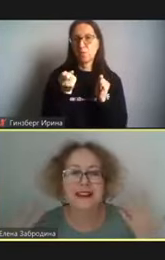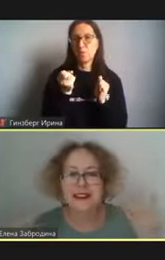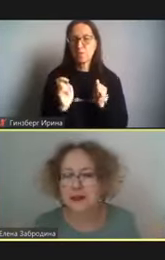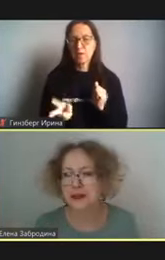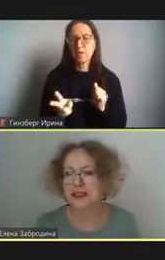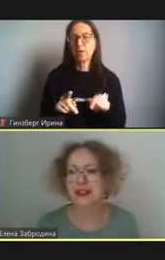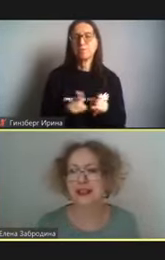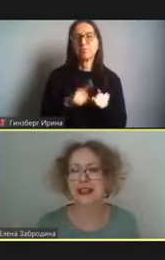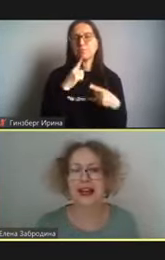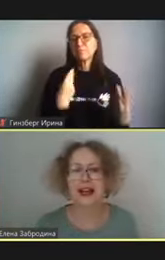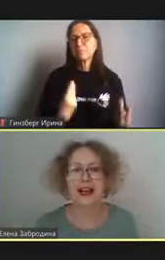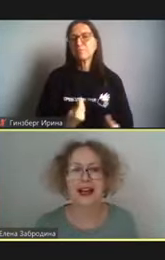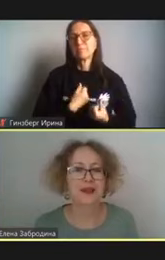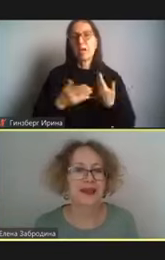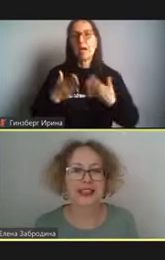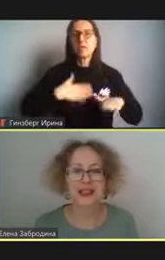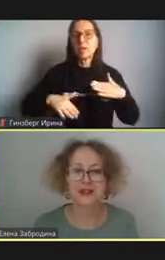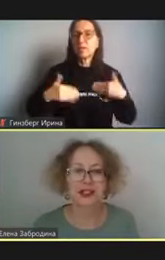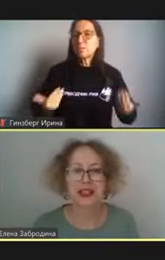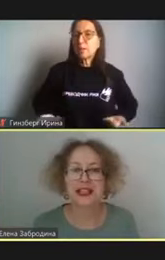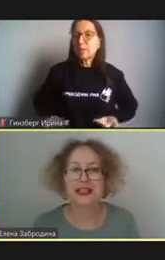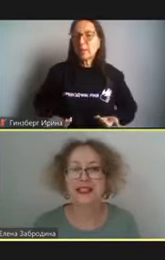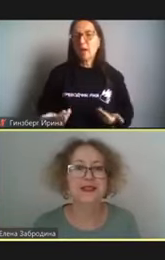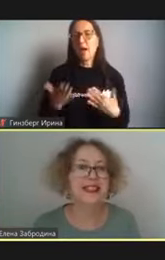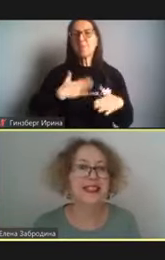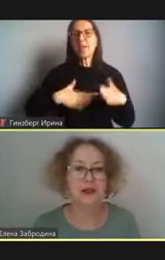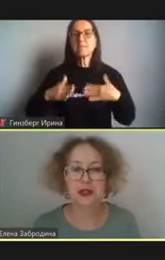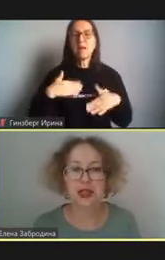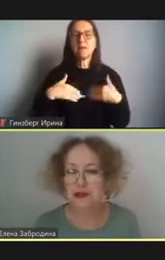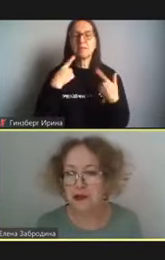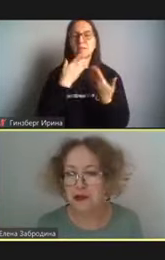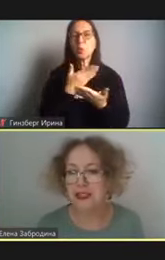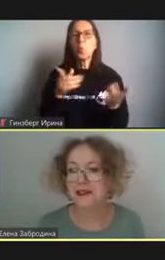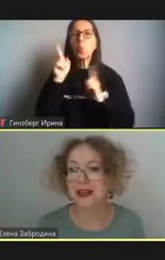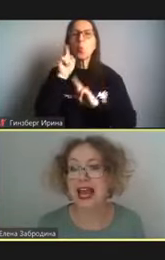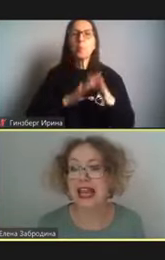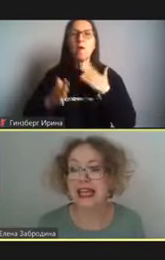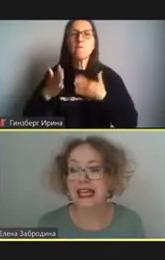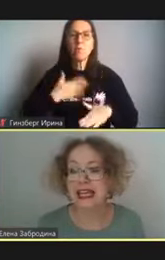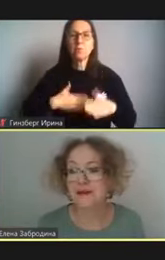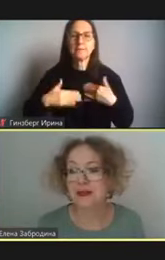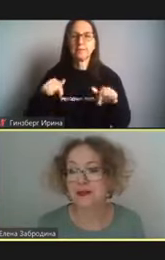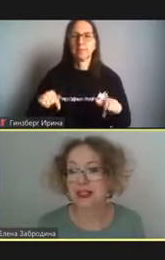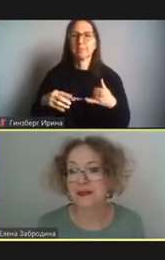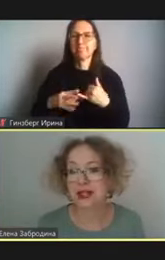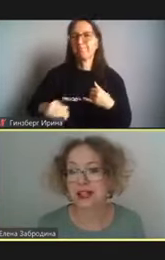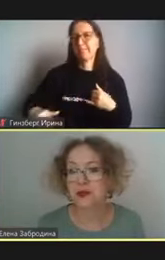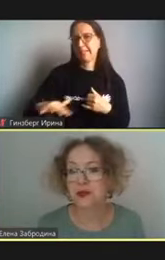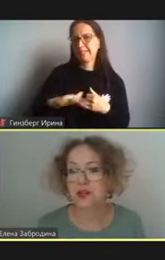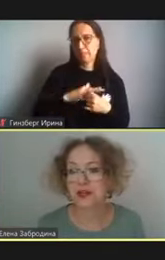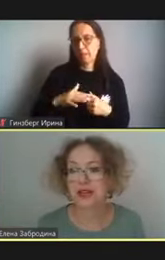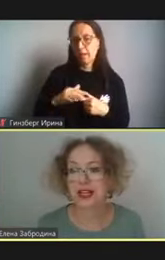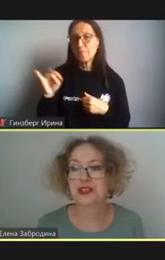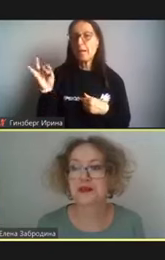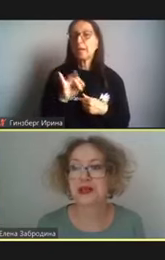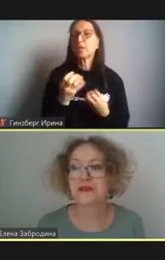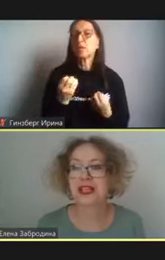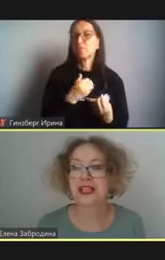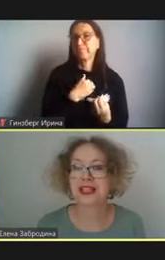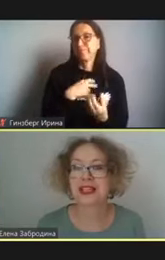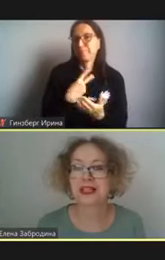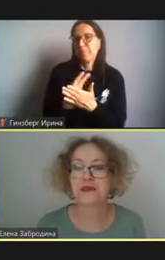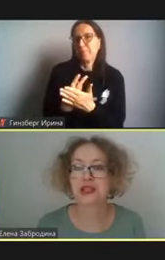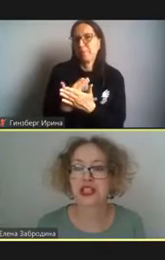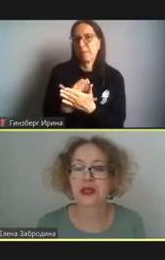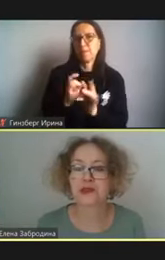какую-то радость бытия, радость вот этих земных удовольствий. И вот я вам хочу просто в качестве примера